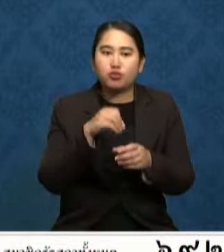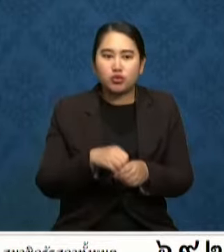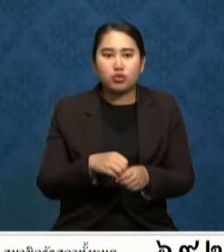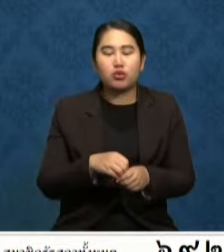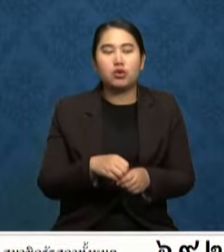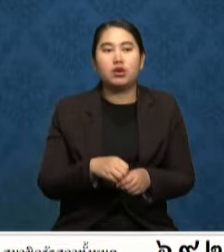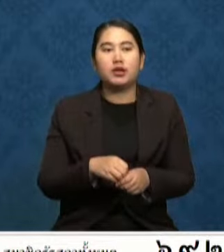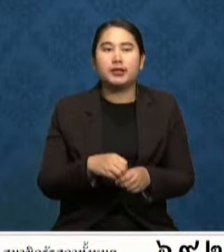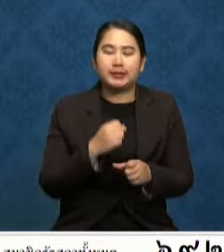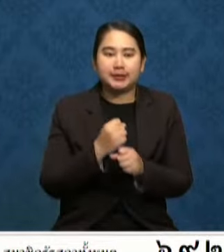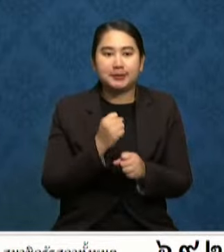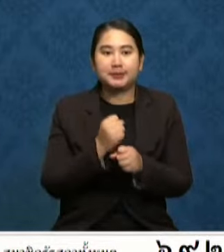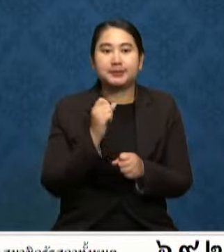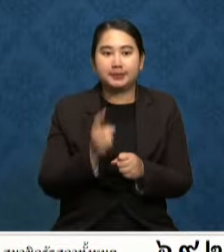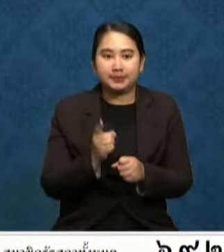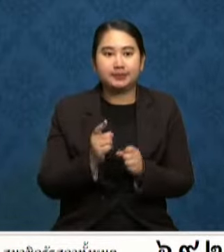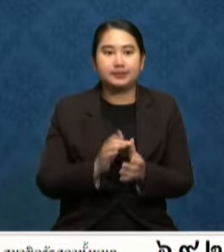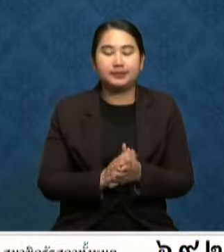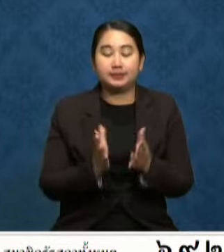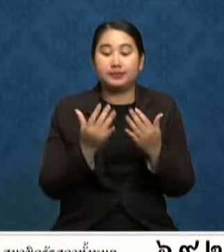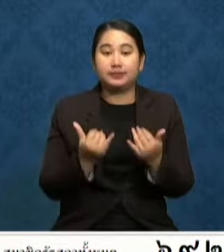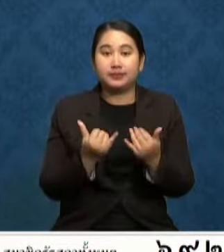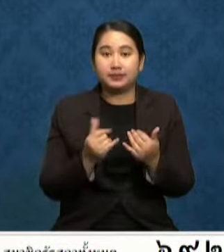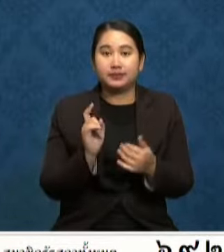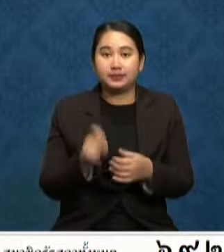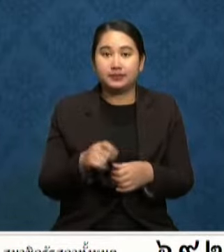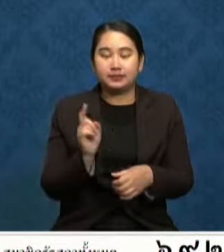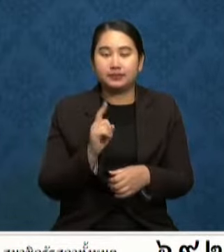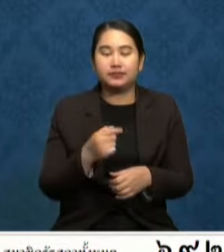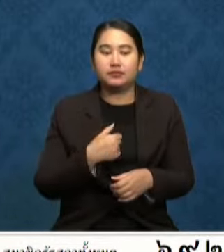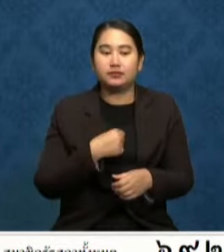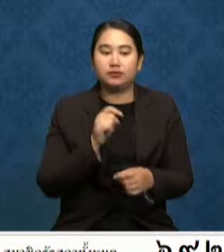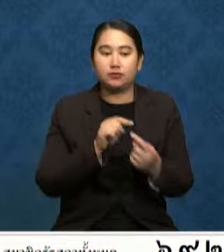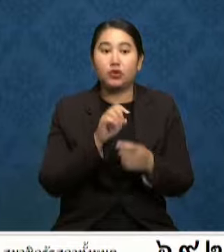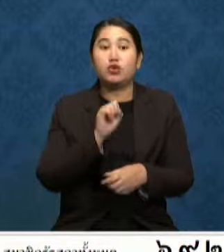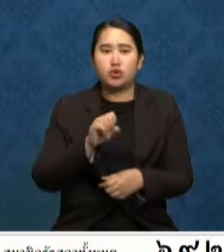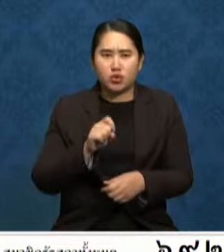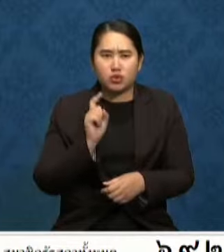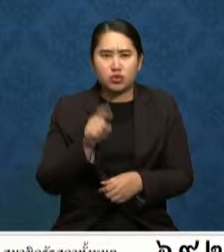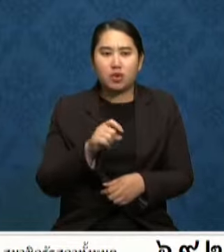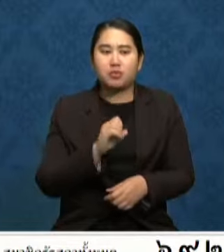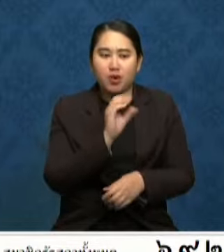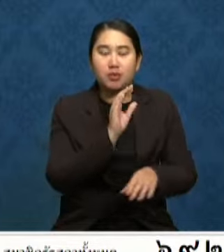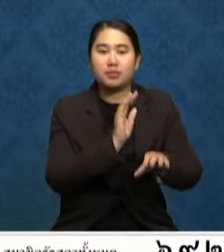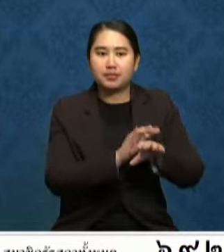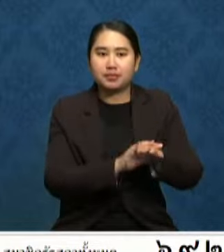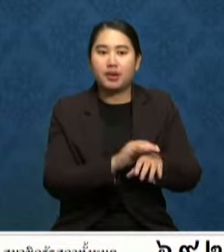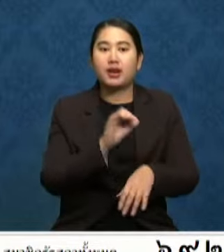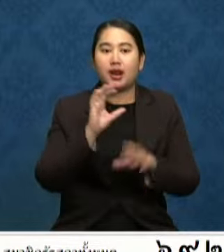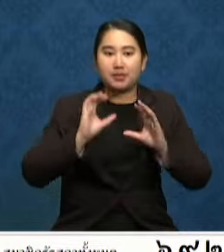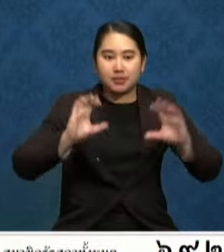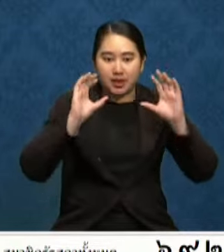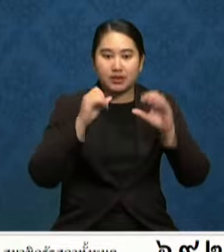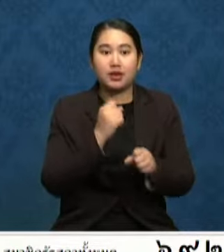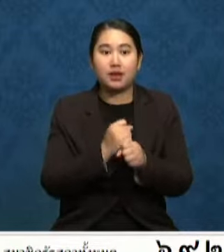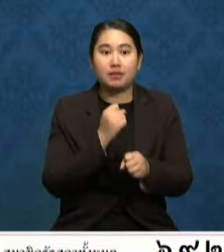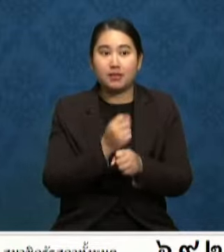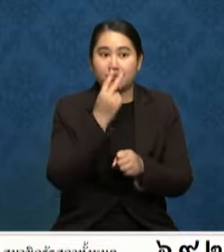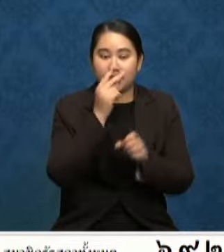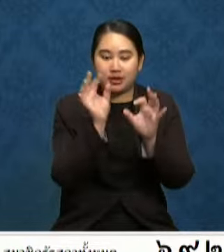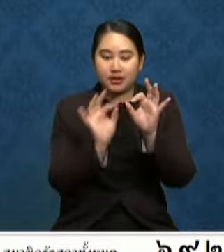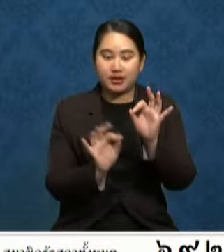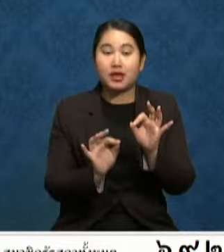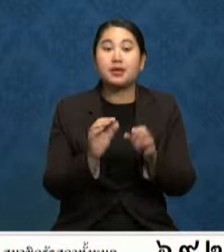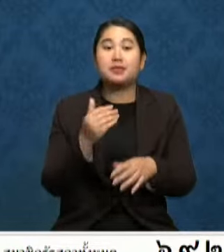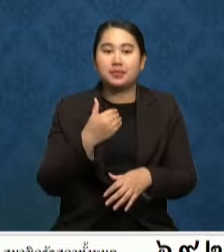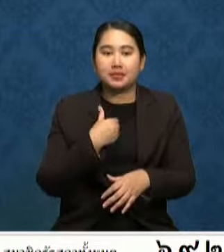็จะทำเรื่องนจิๆ แล้วัี้ก็ต้องในถนภา ml.สุเร เรเร่ness้จริงแล้วกไปเห็นเขียนไว้ใ